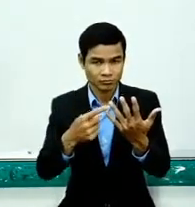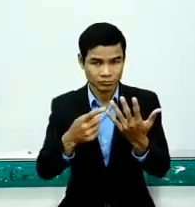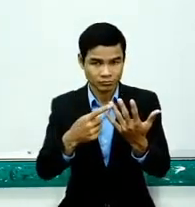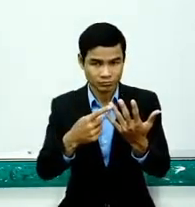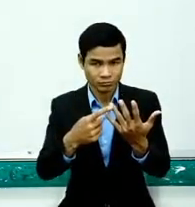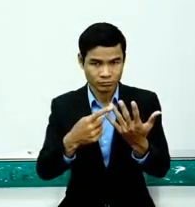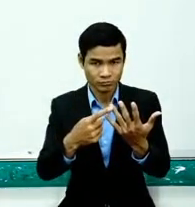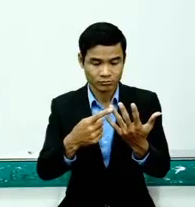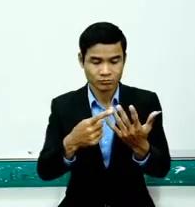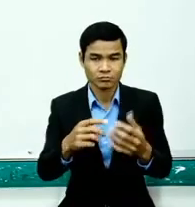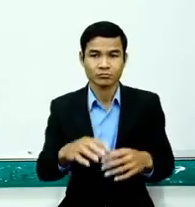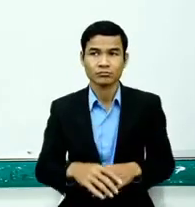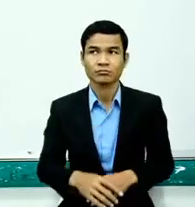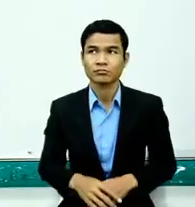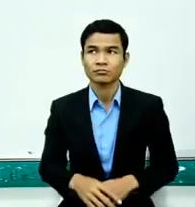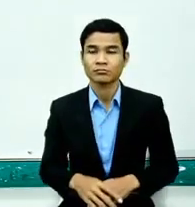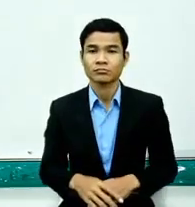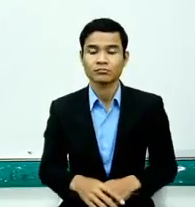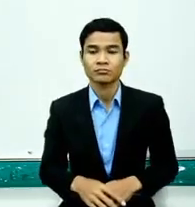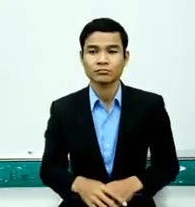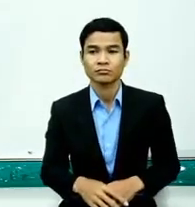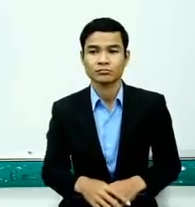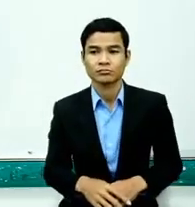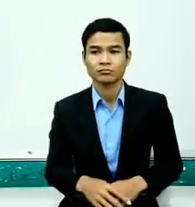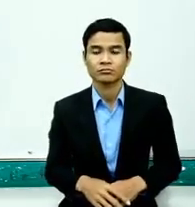Sra áo.